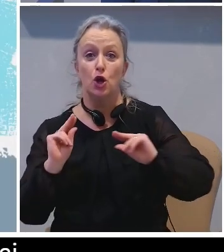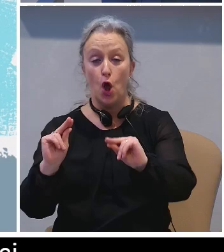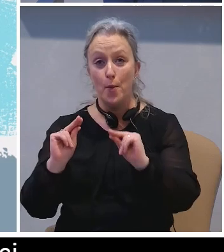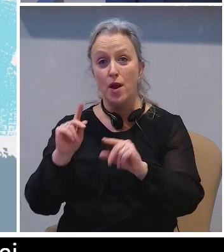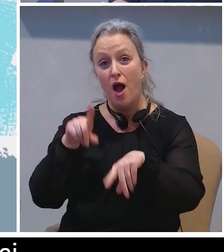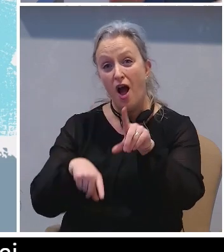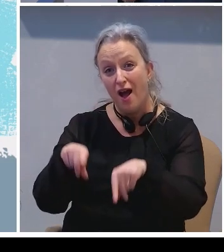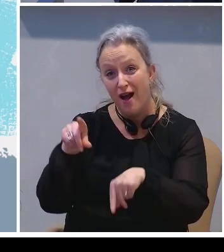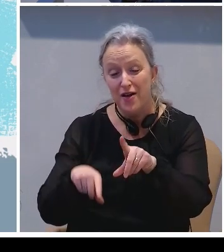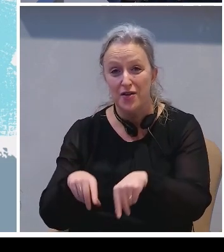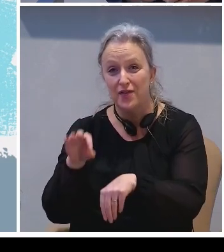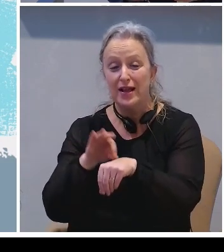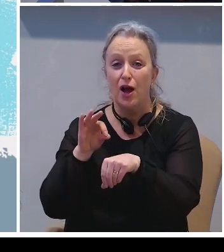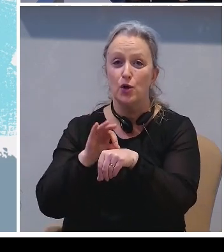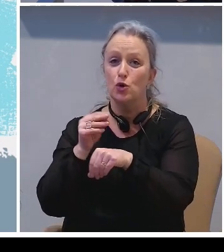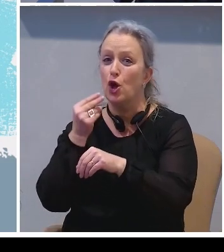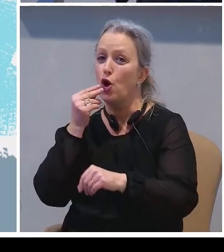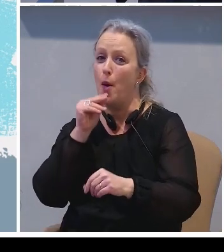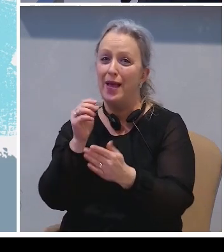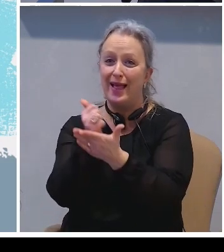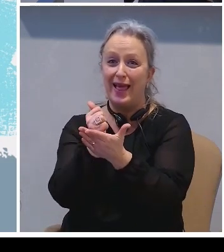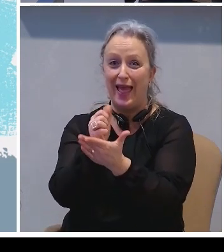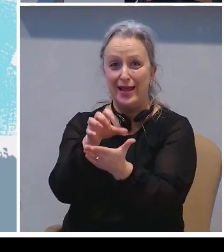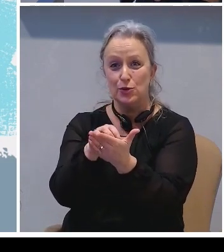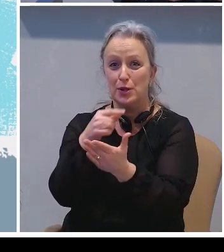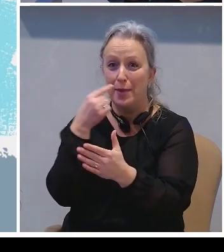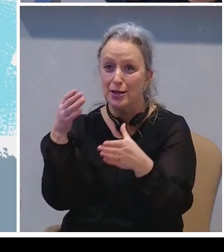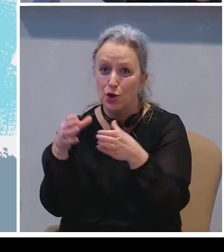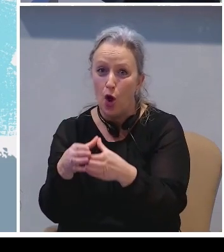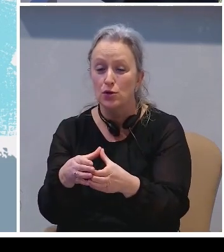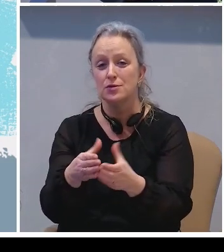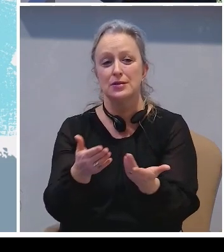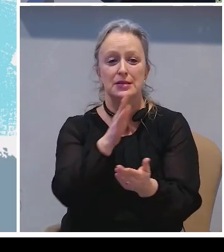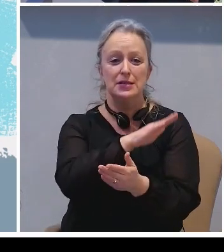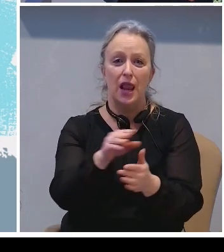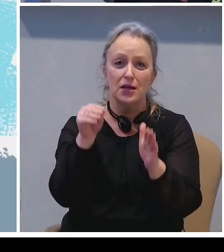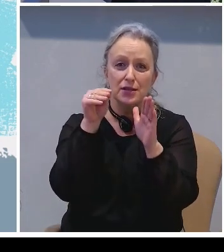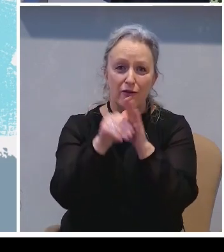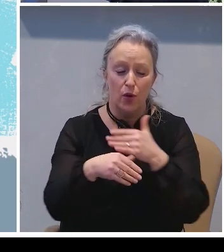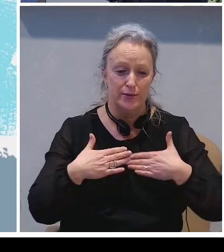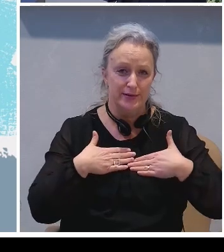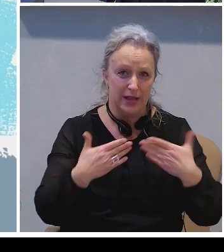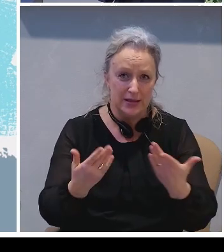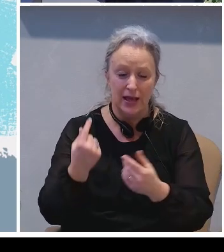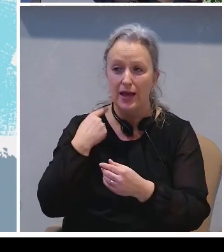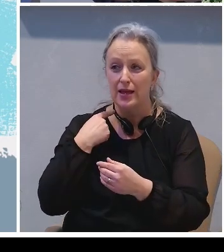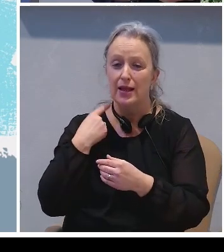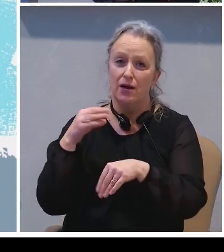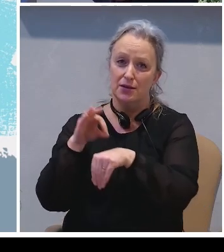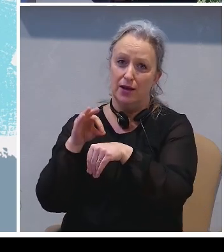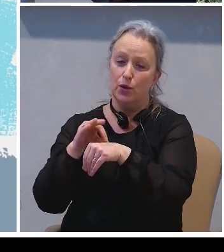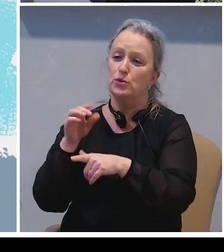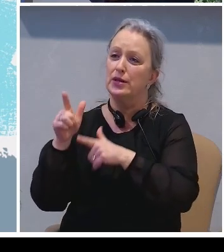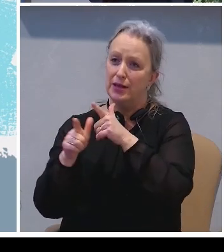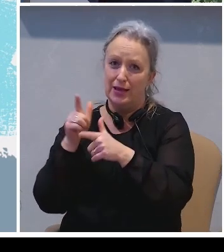Harvika unlike Kompetentsi Estonia. Keskuse meeskonda And laste this is where I fondi kogu selle conclude my teekonna juures presentation. I ja would like to add lihashaigustega the tõesti Children's